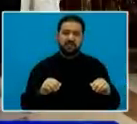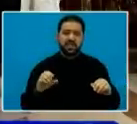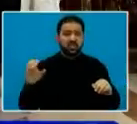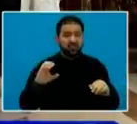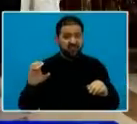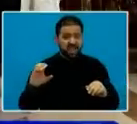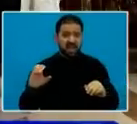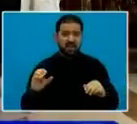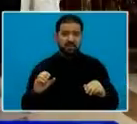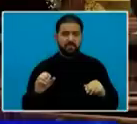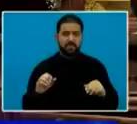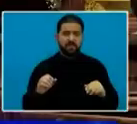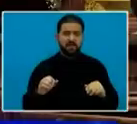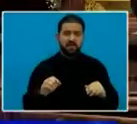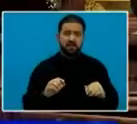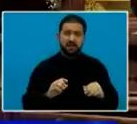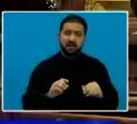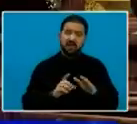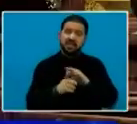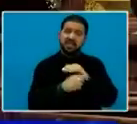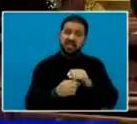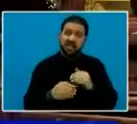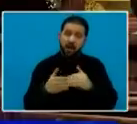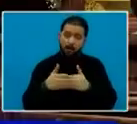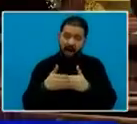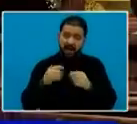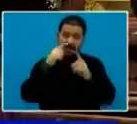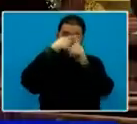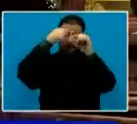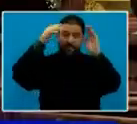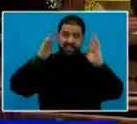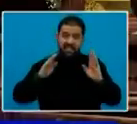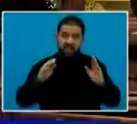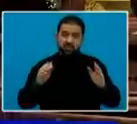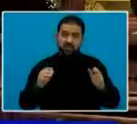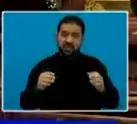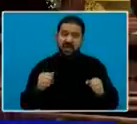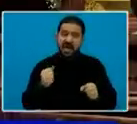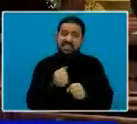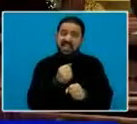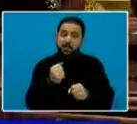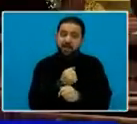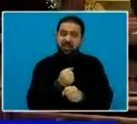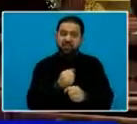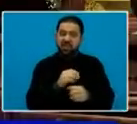ea, din partea bisericii, de la biserică, pentru a se implica în anumite